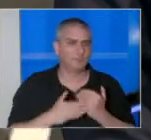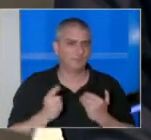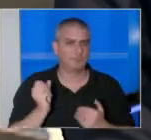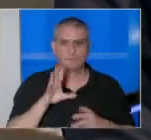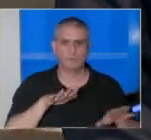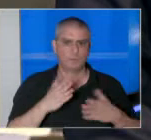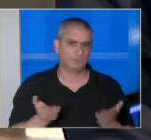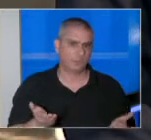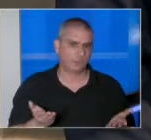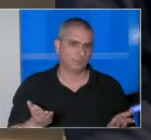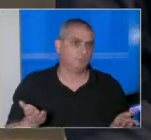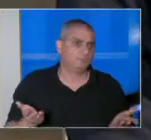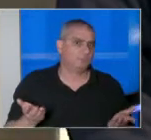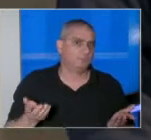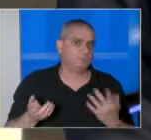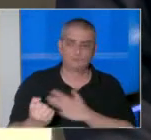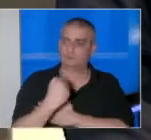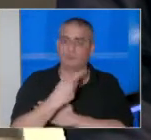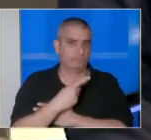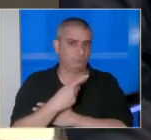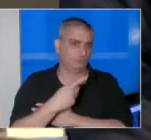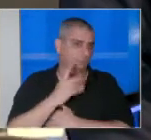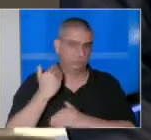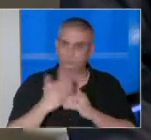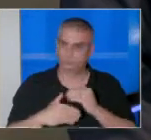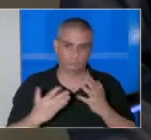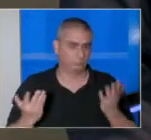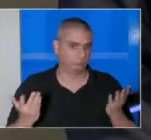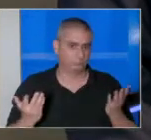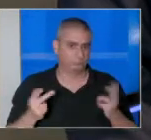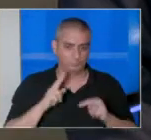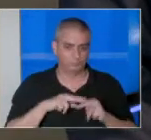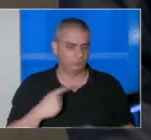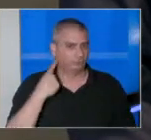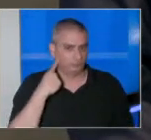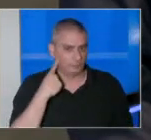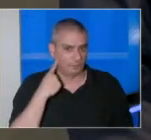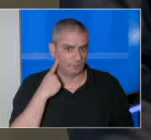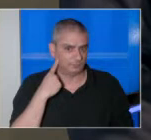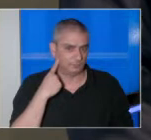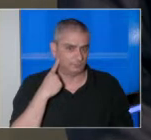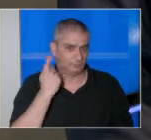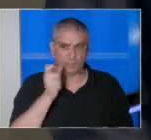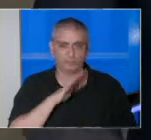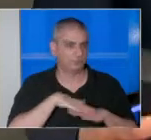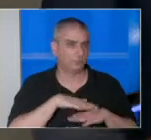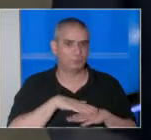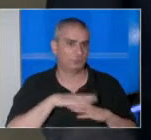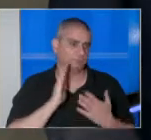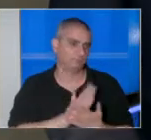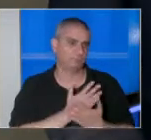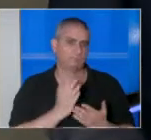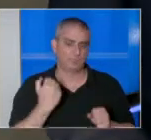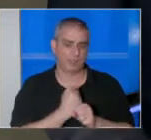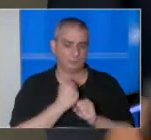מגיעה הממשלה, הדמות הסמכות בסופו של יום, לאחר שהיא שומעת את אנשי המקצוע, מחליטים